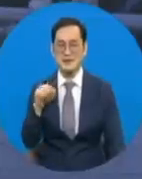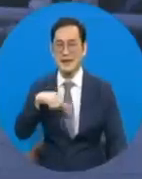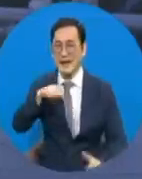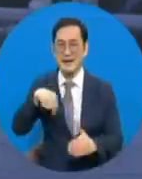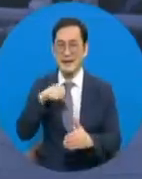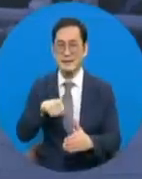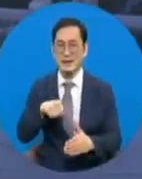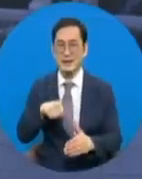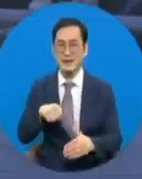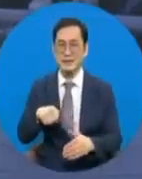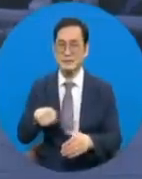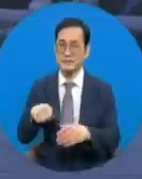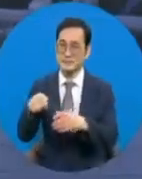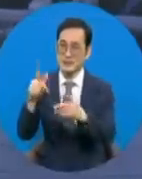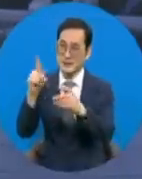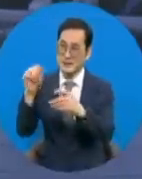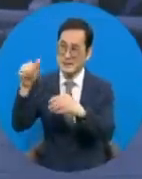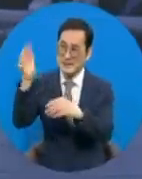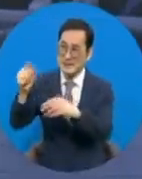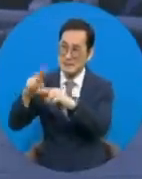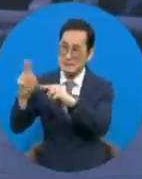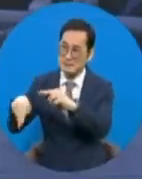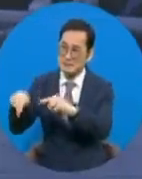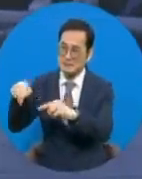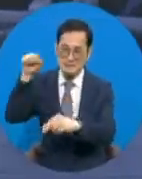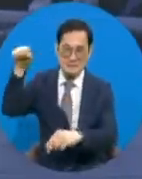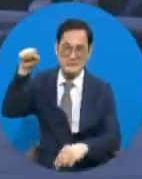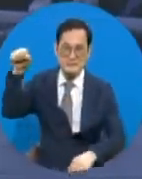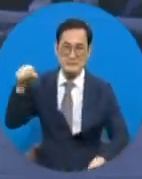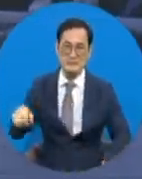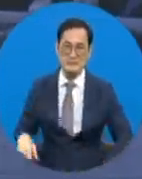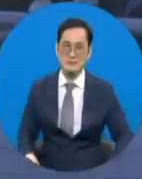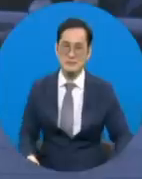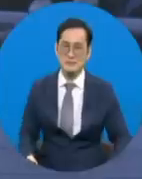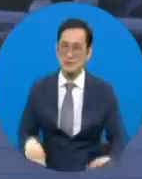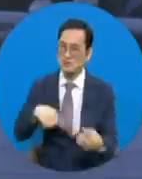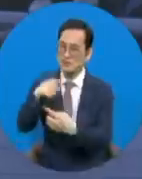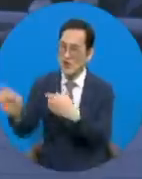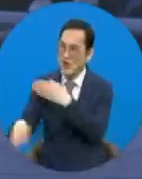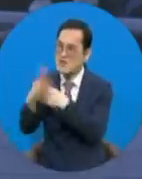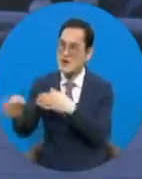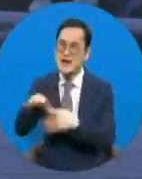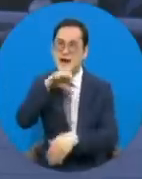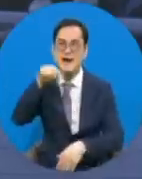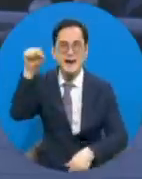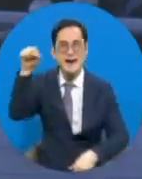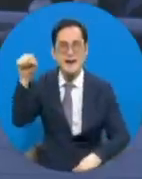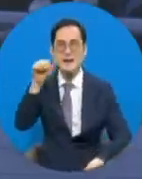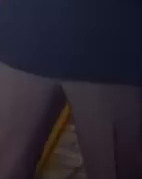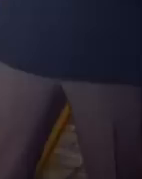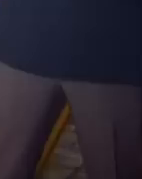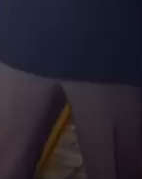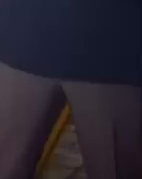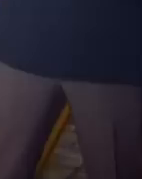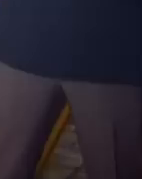이 김 사장의 사퇴를 촉구하면서 방망 경영에 대한 자성의 목소리가 터져 나왔습니다. 들어보겠습니다.